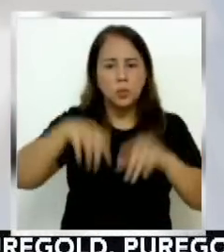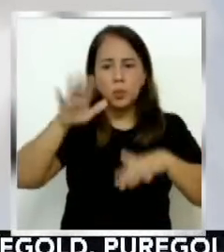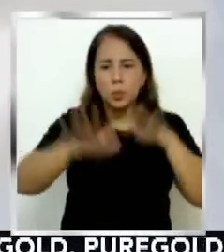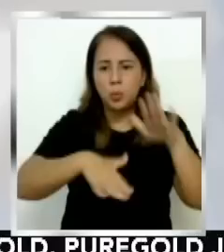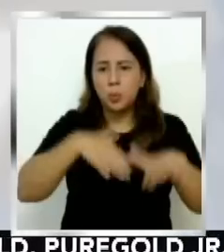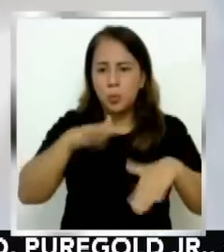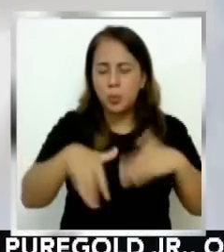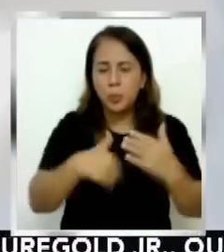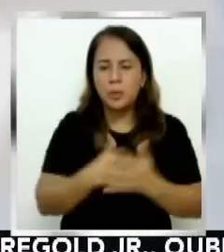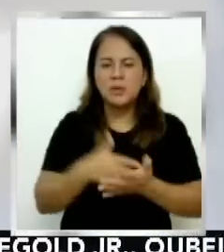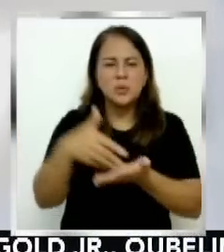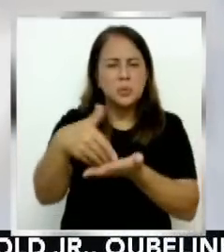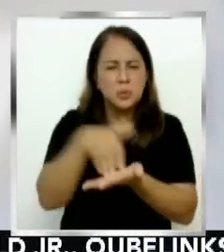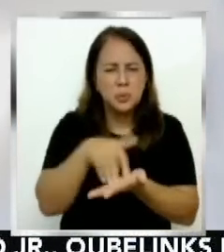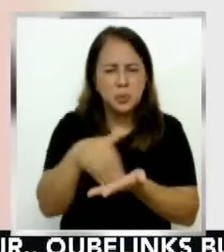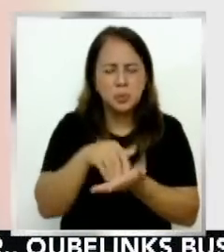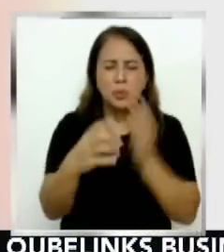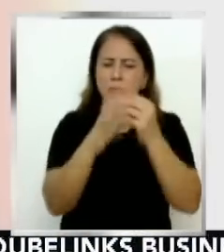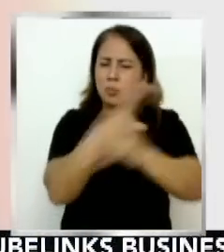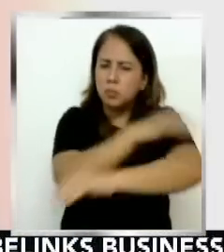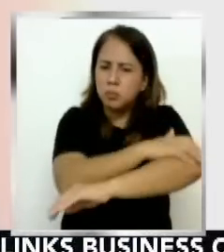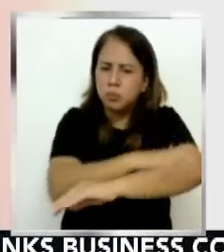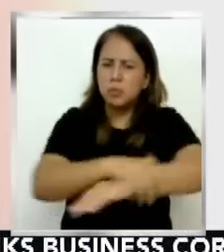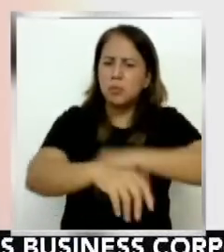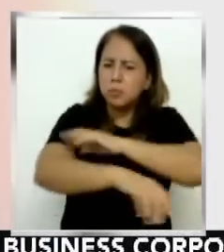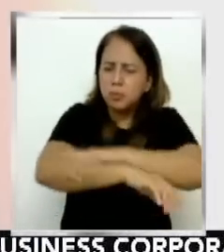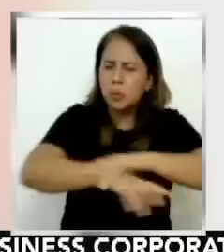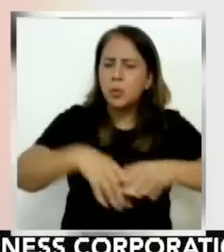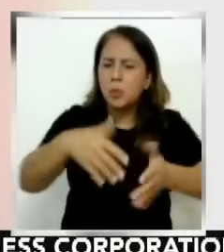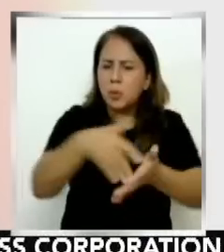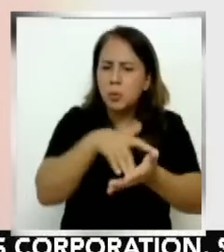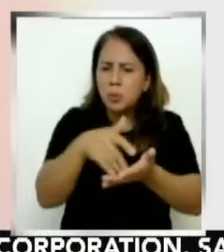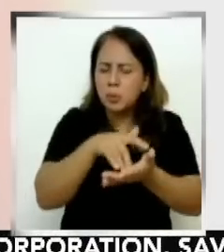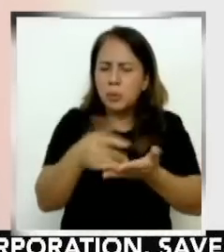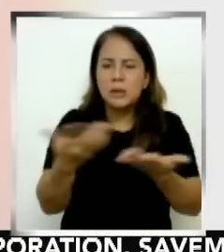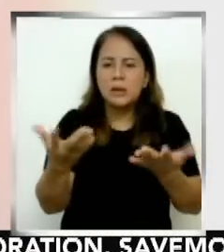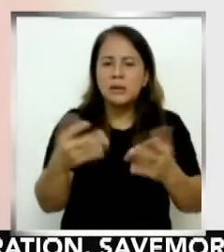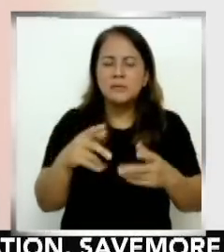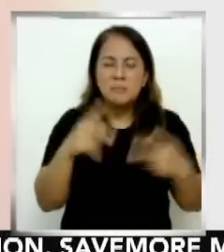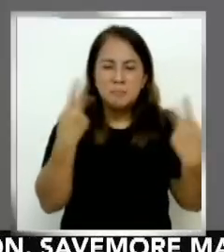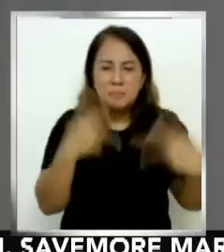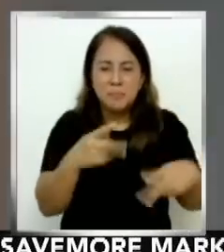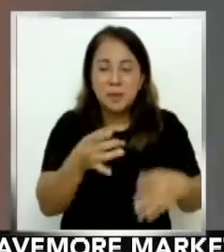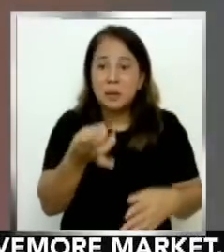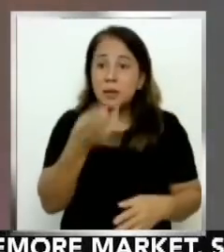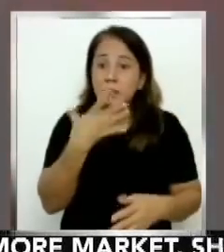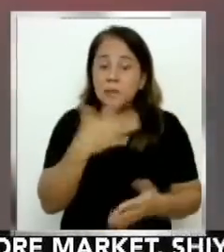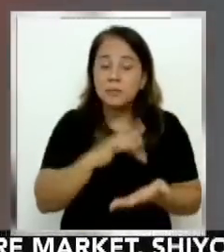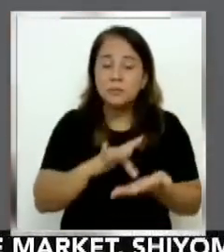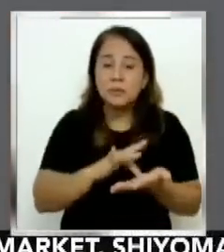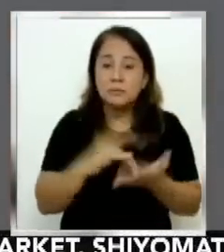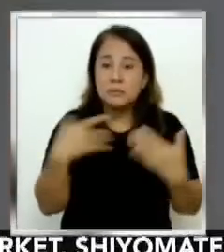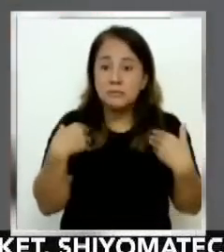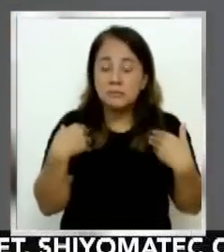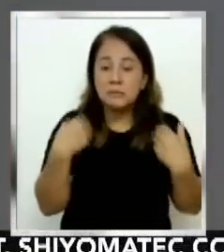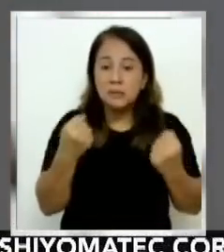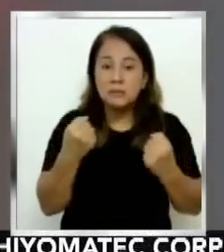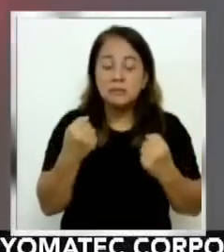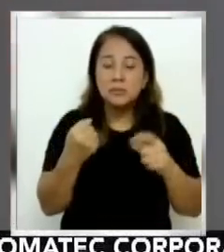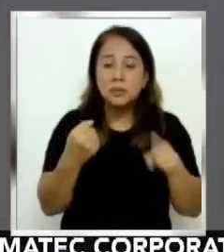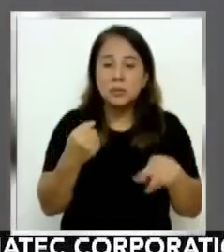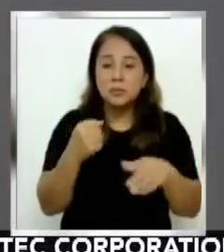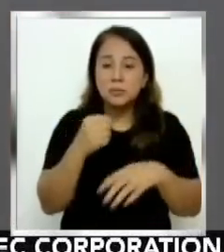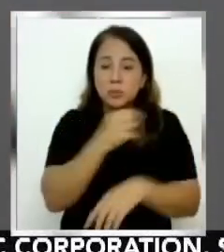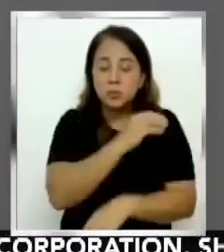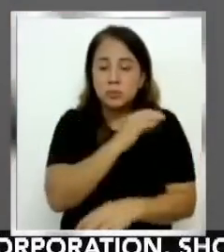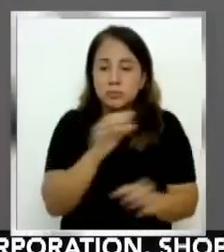pati kanang braso at kamay ni Jin Lei. Di raw umubra ang pain reliever na binigay ng health center. Kaya mula masinlok Sambales,